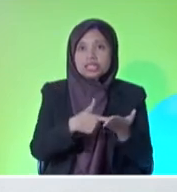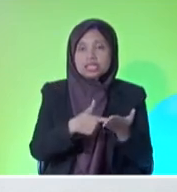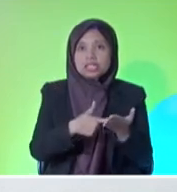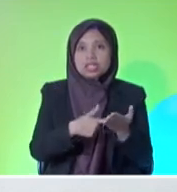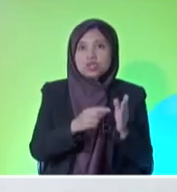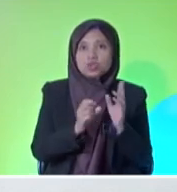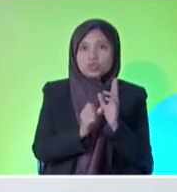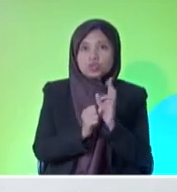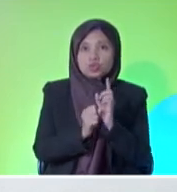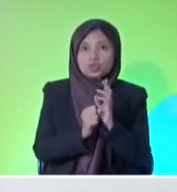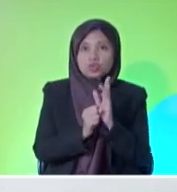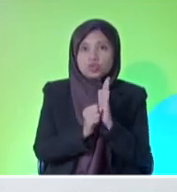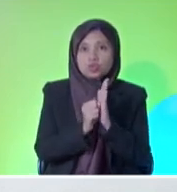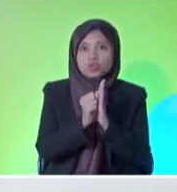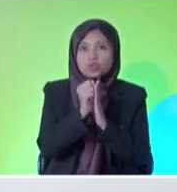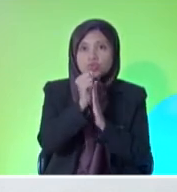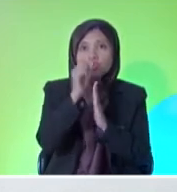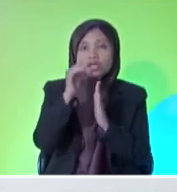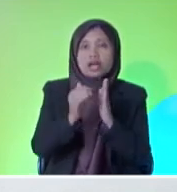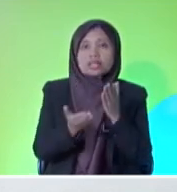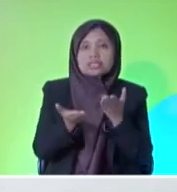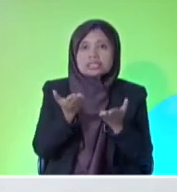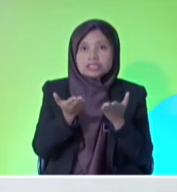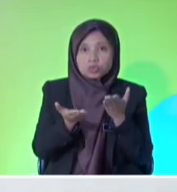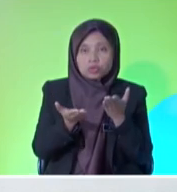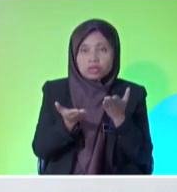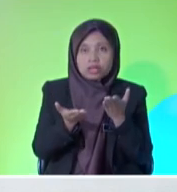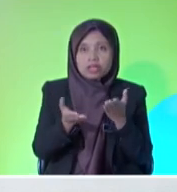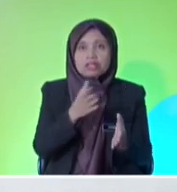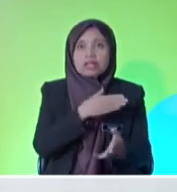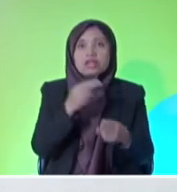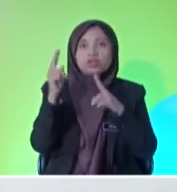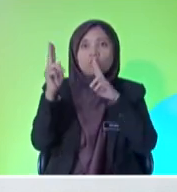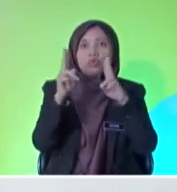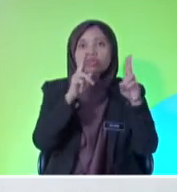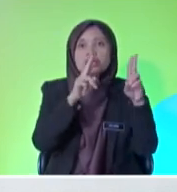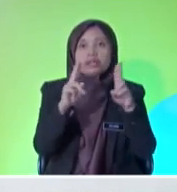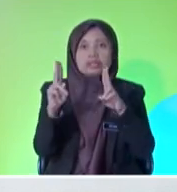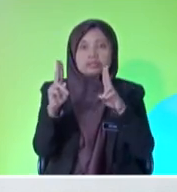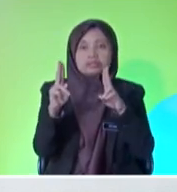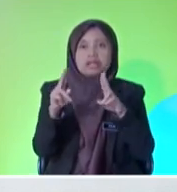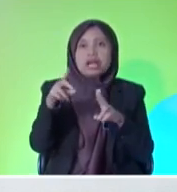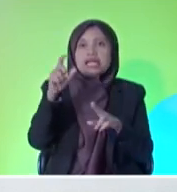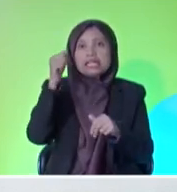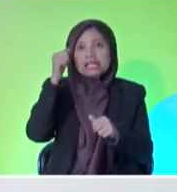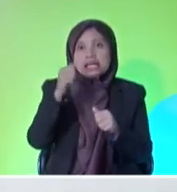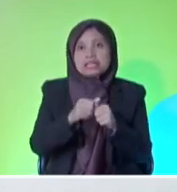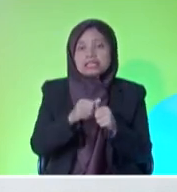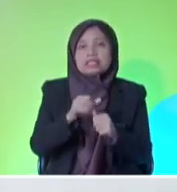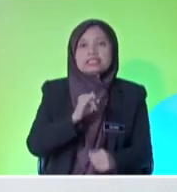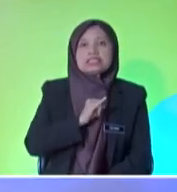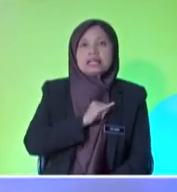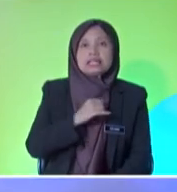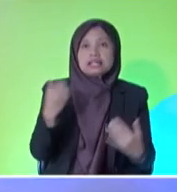sesuai dan satu lagi udara jadi kalau kita takut lupa kita ingat akronim ini yaitu saya